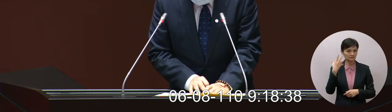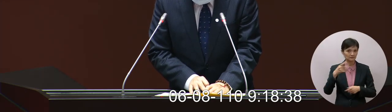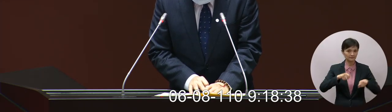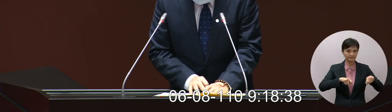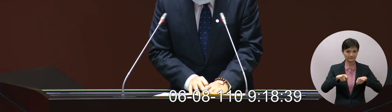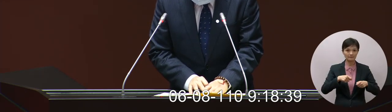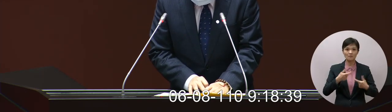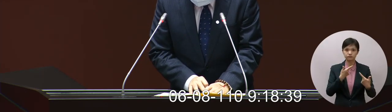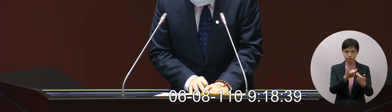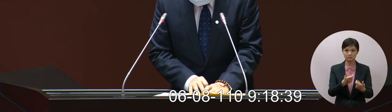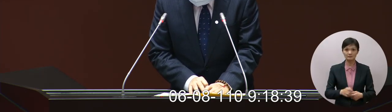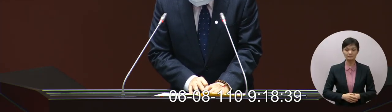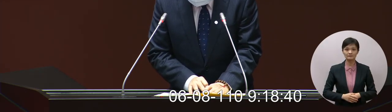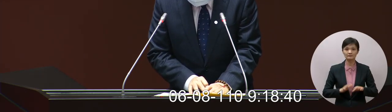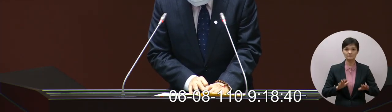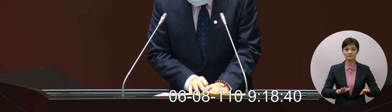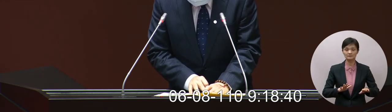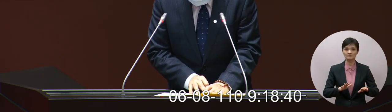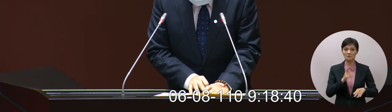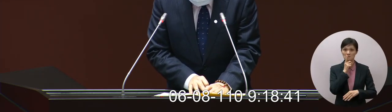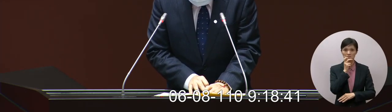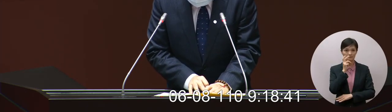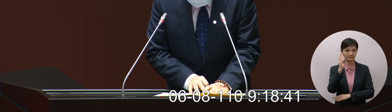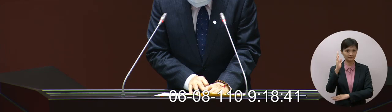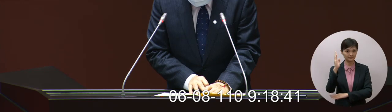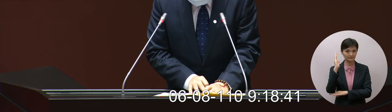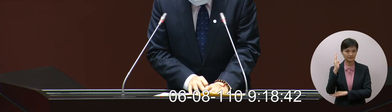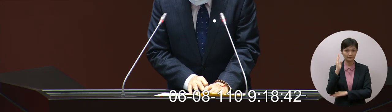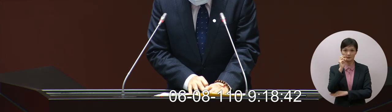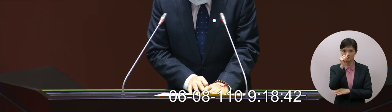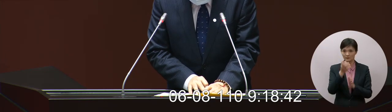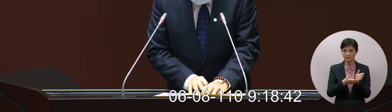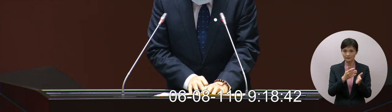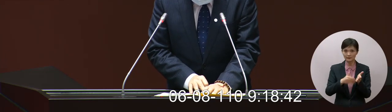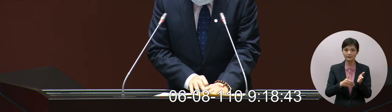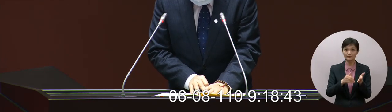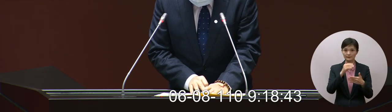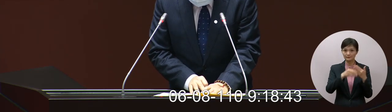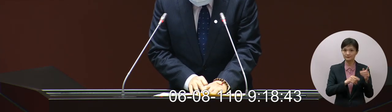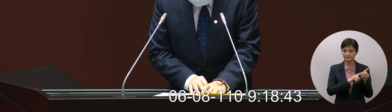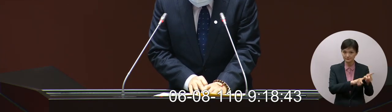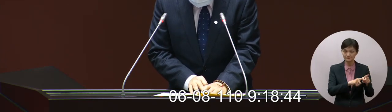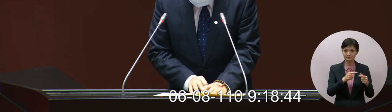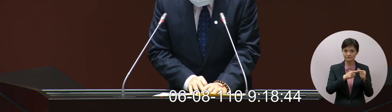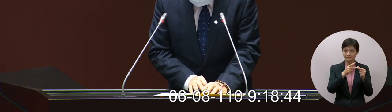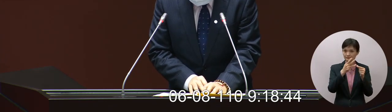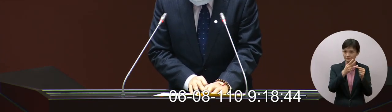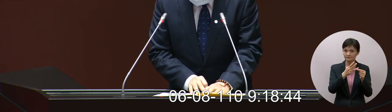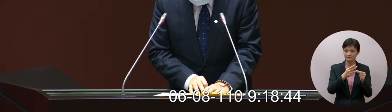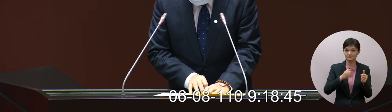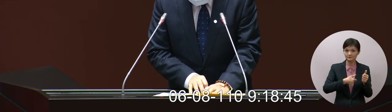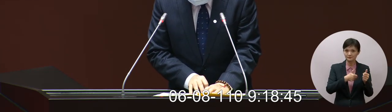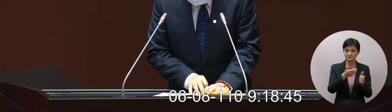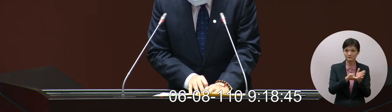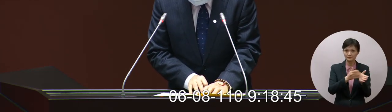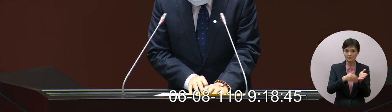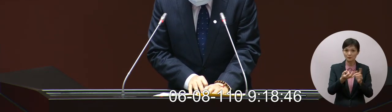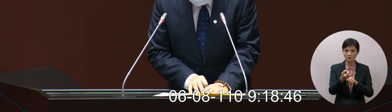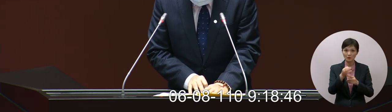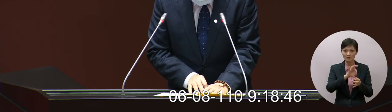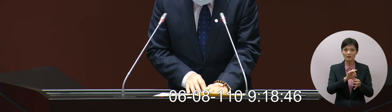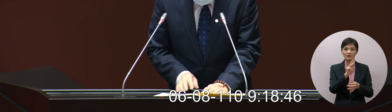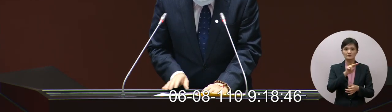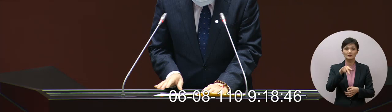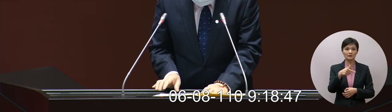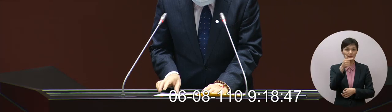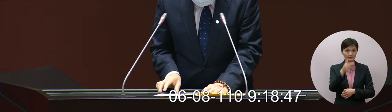施，本次编列中央政府特别预算案第三次追加预算税出